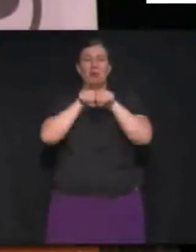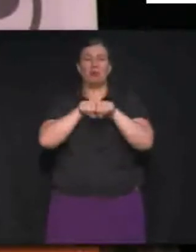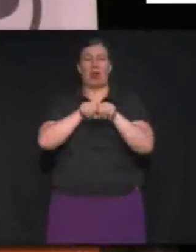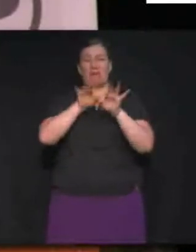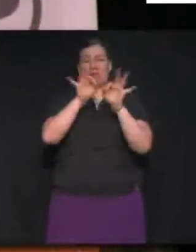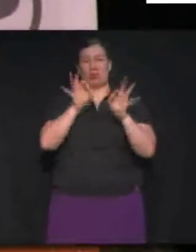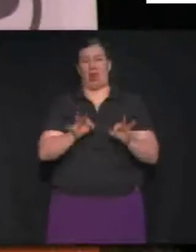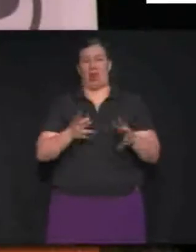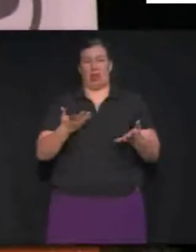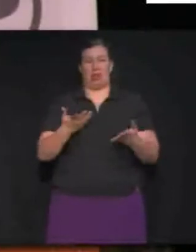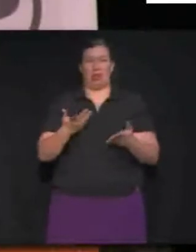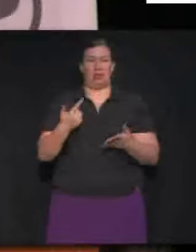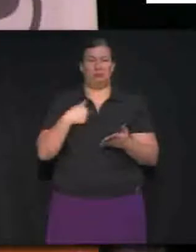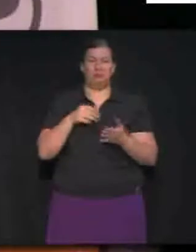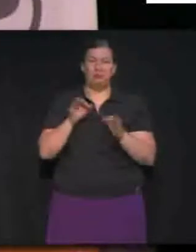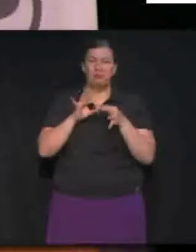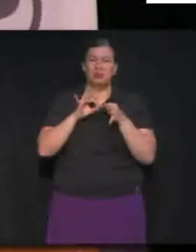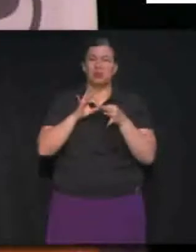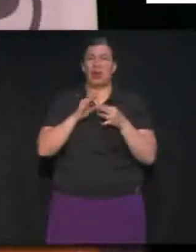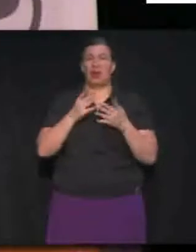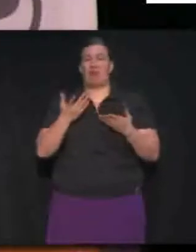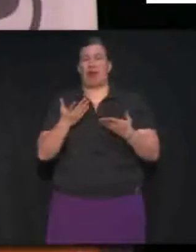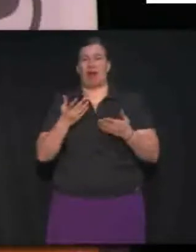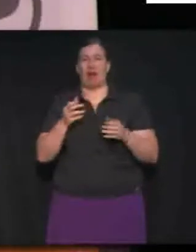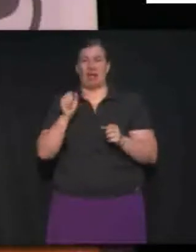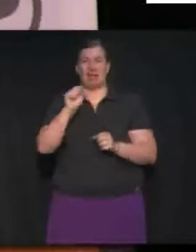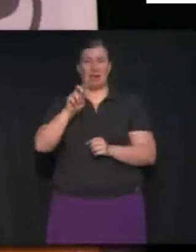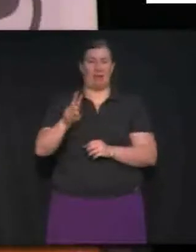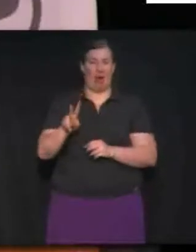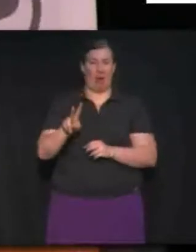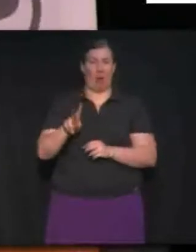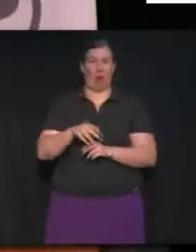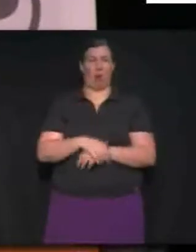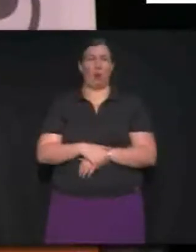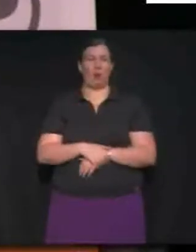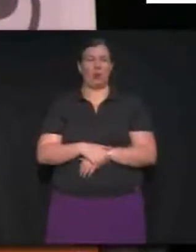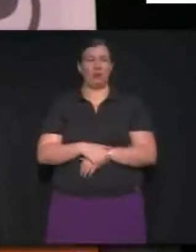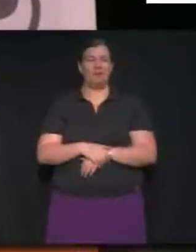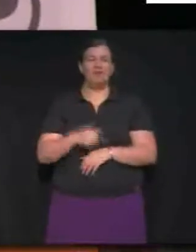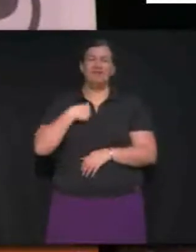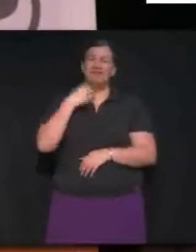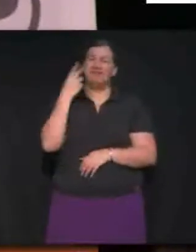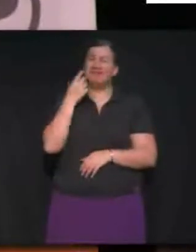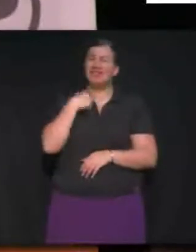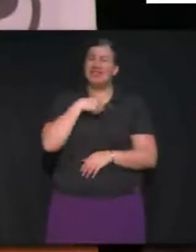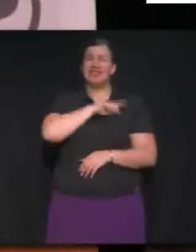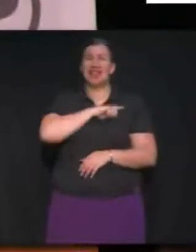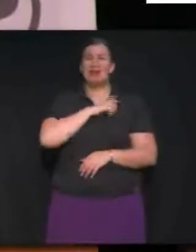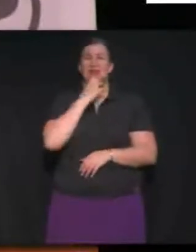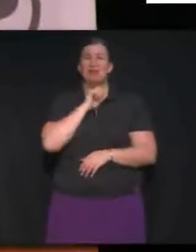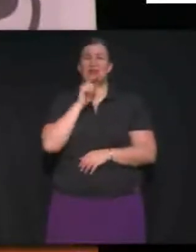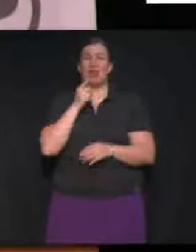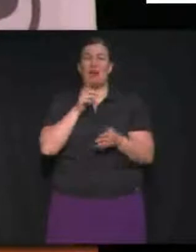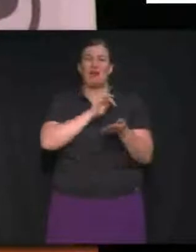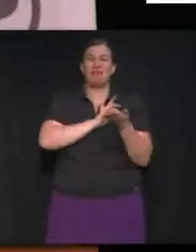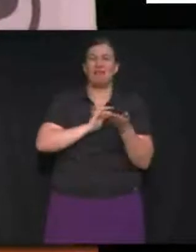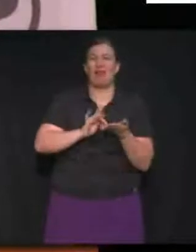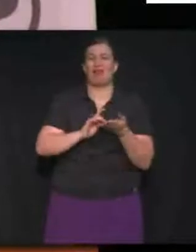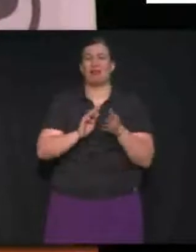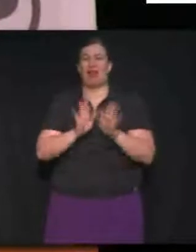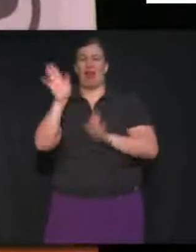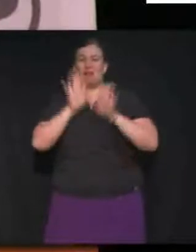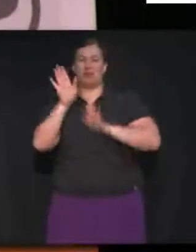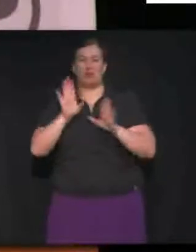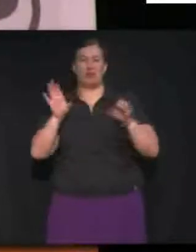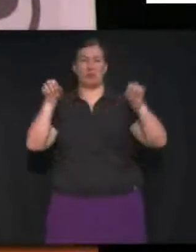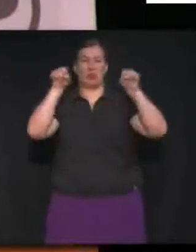ich keine genau wenig wie abstimmungswahl-computer abstimmungscomputer möchte weil die manipulierbar sind ohne dass man nachvollziehen kann